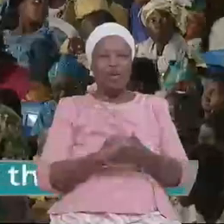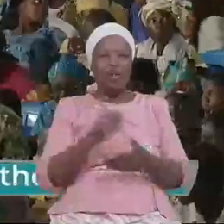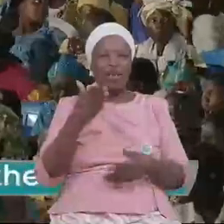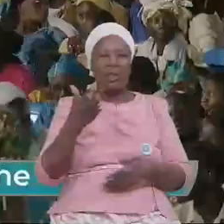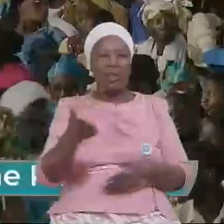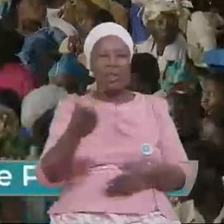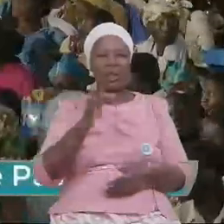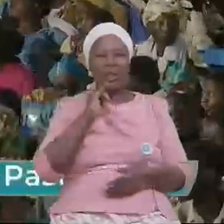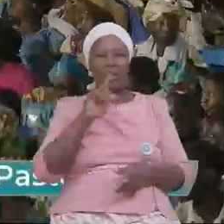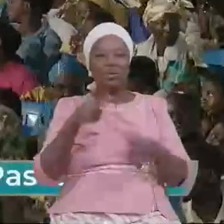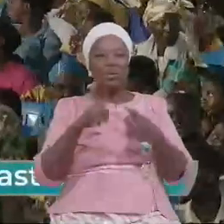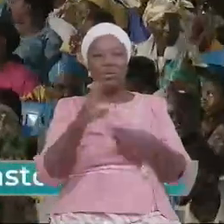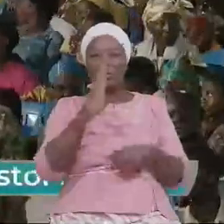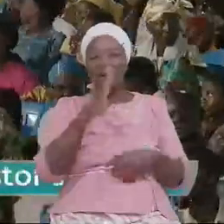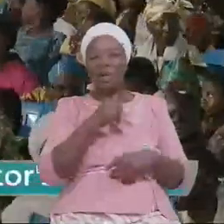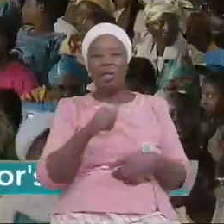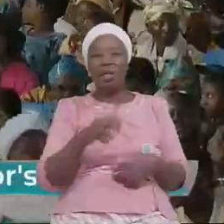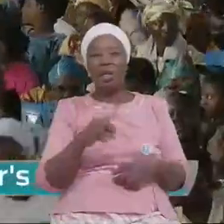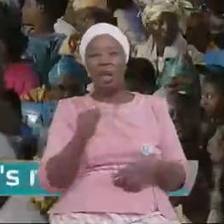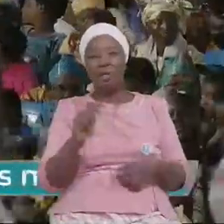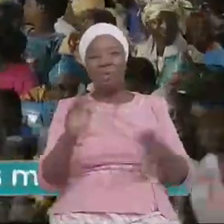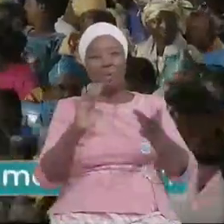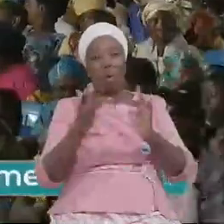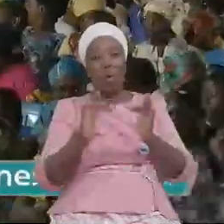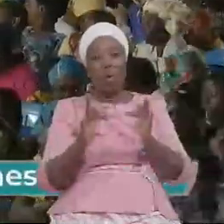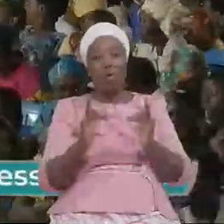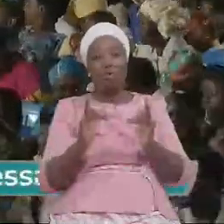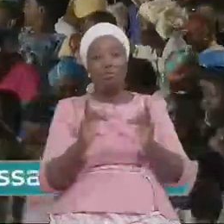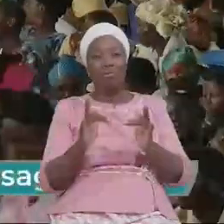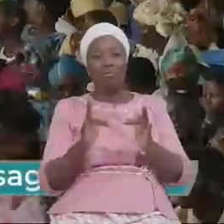Il y aura un banquet spécial en ligne